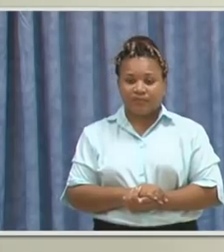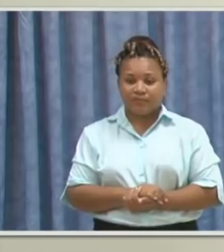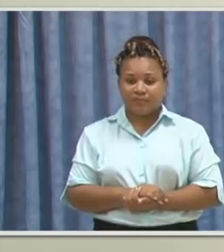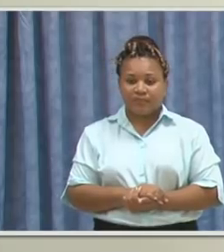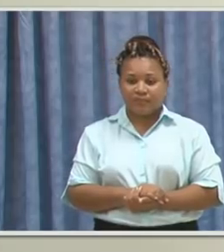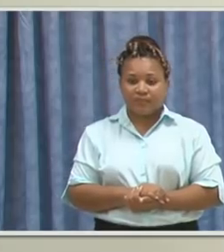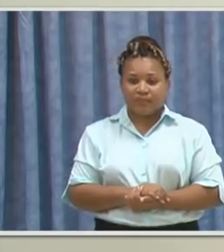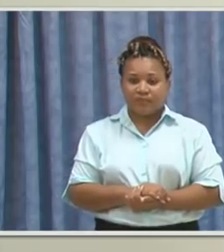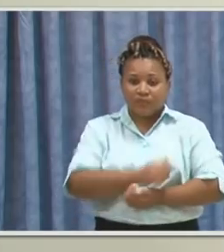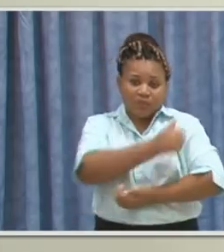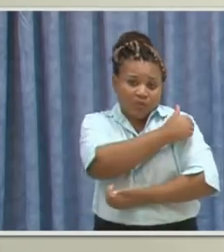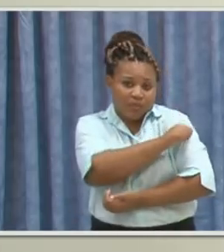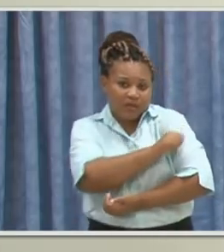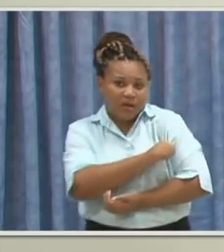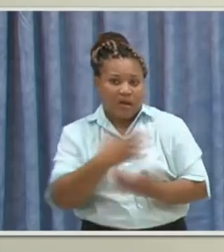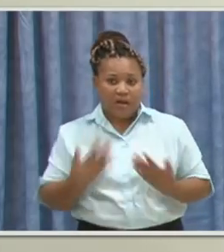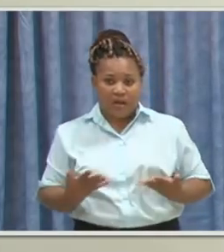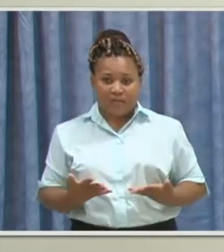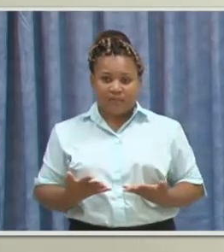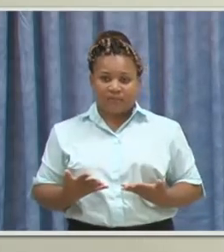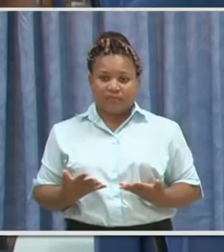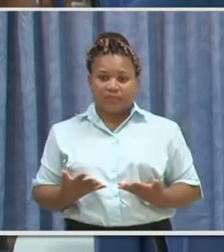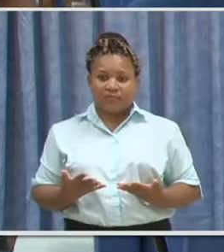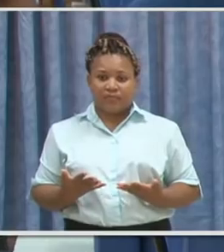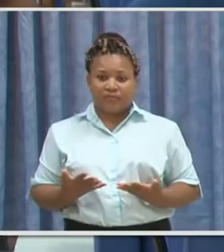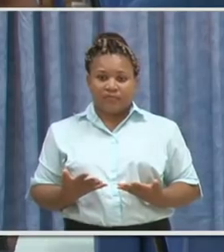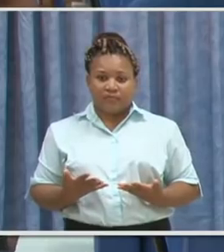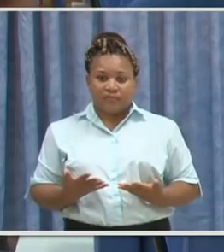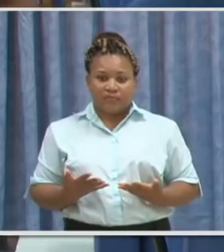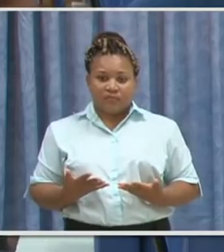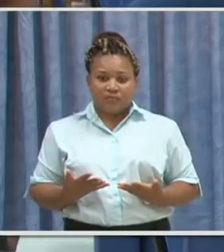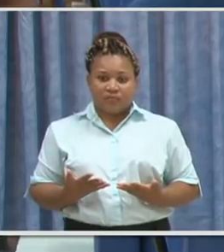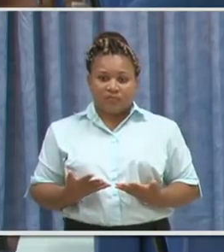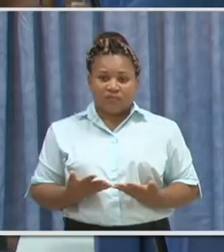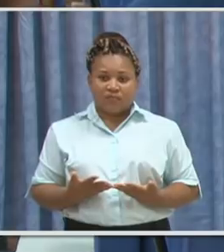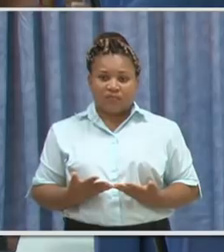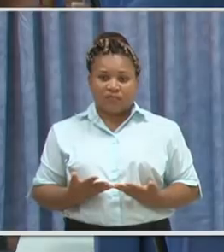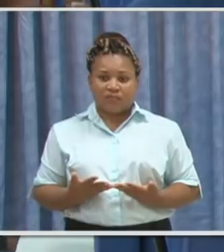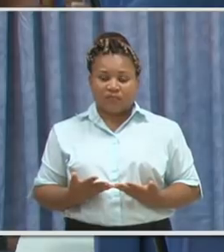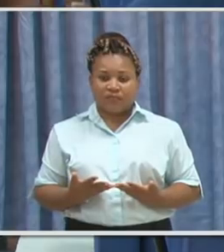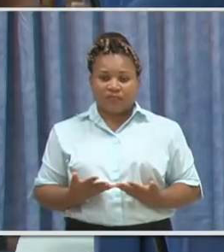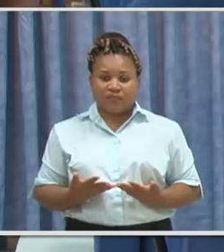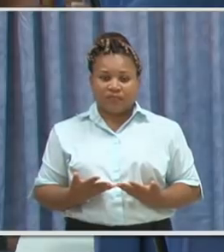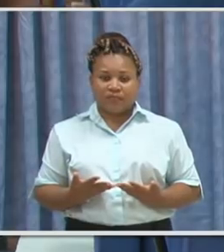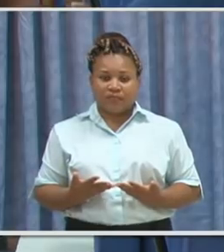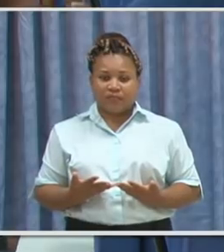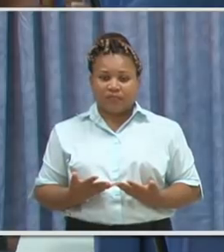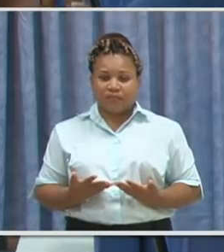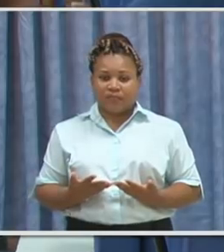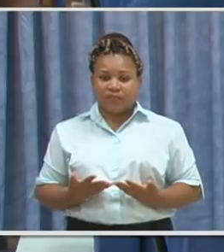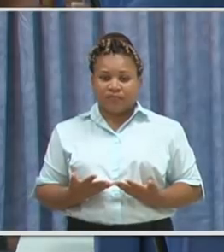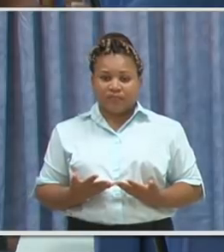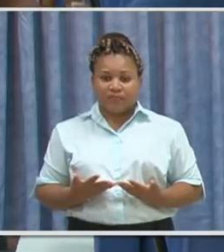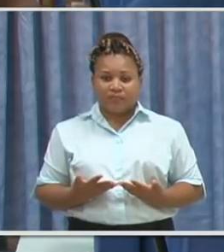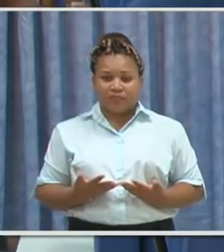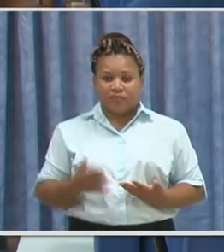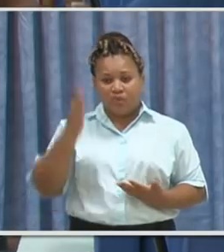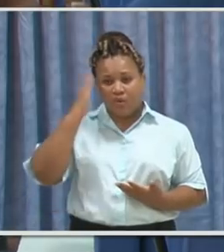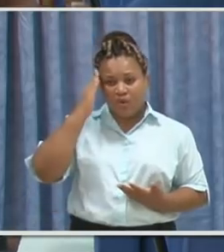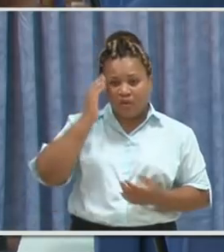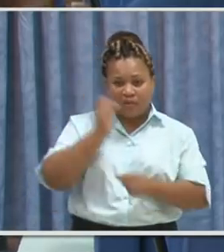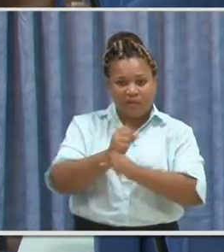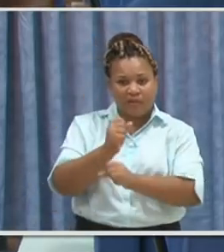nos centres facilités. Un indicateur qui m'a aidé nos staff, si nos staff sont infectés ou bien non. Et tout